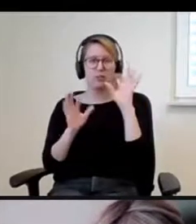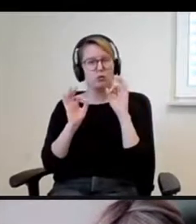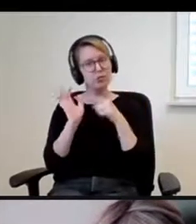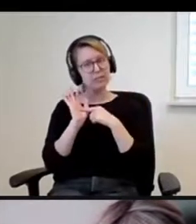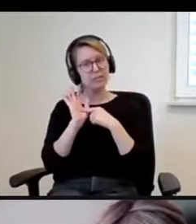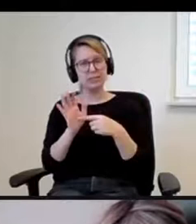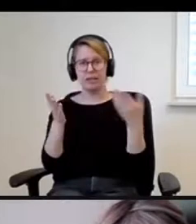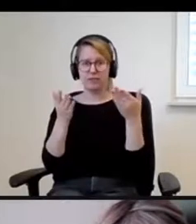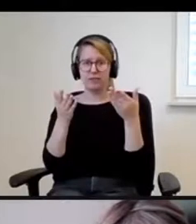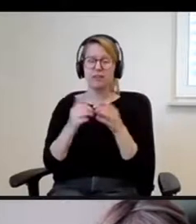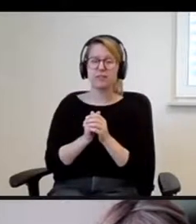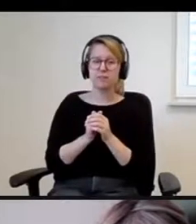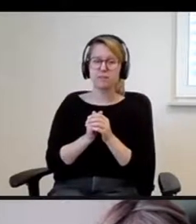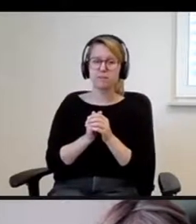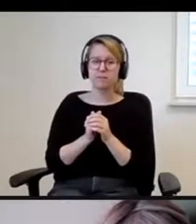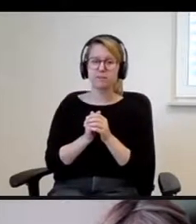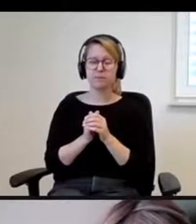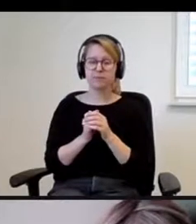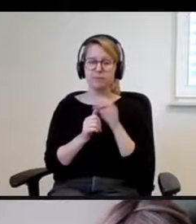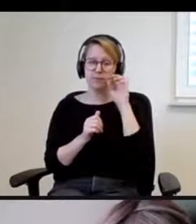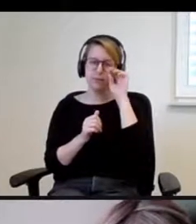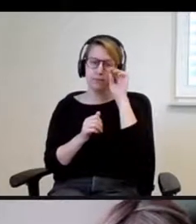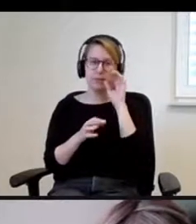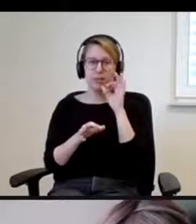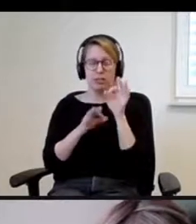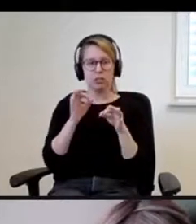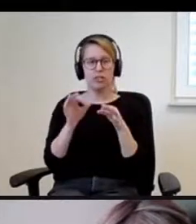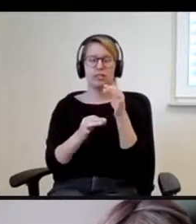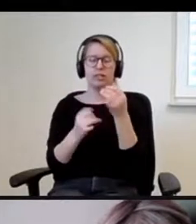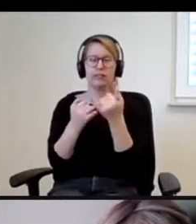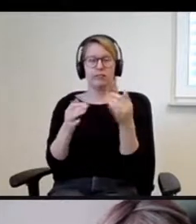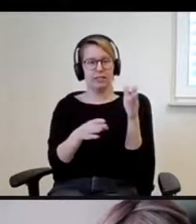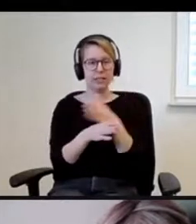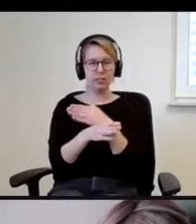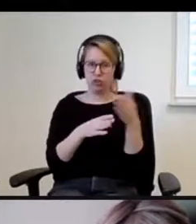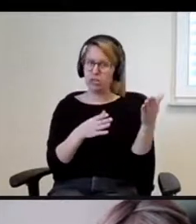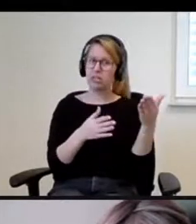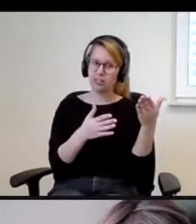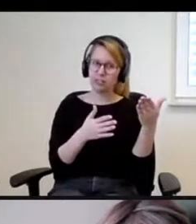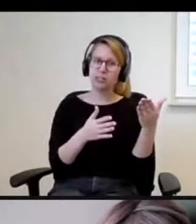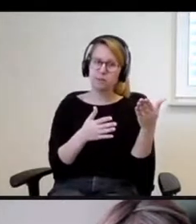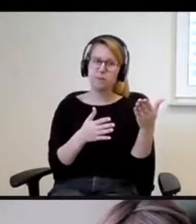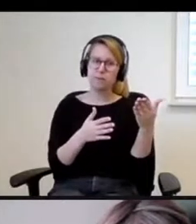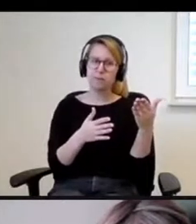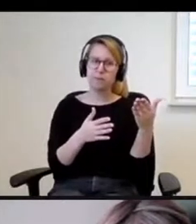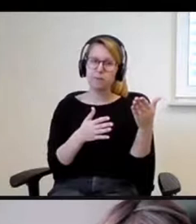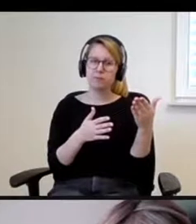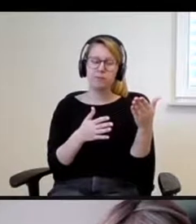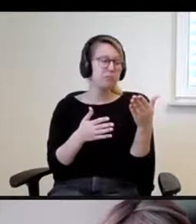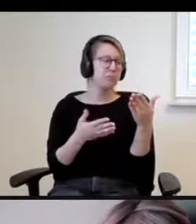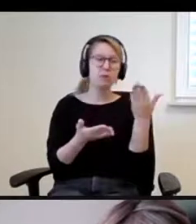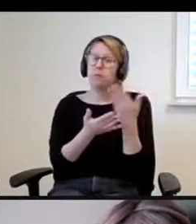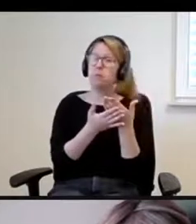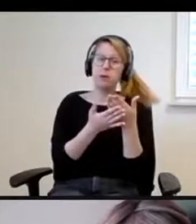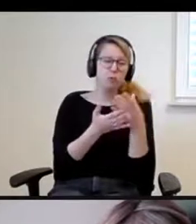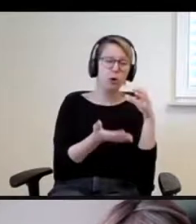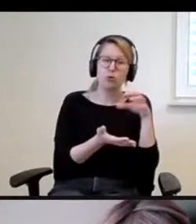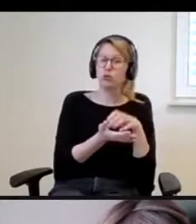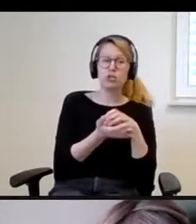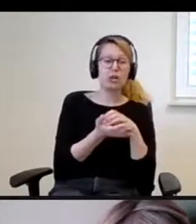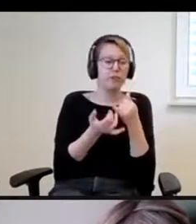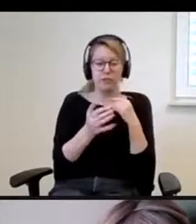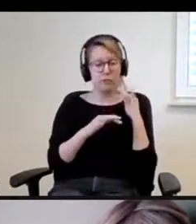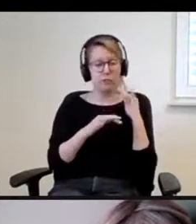puissent aussi avoir un impact dans les quartiers de nos villes, de nos communes. Merci aussi